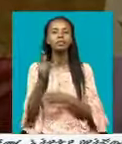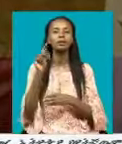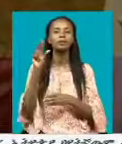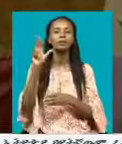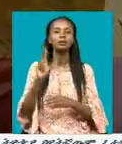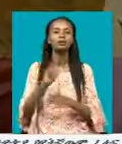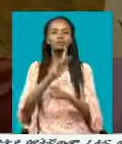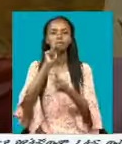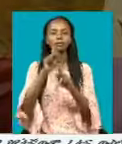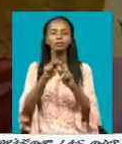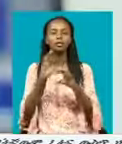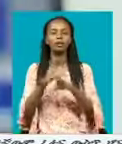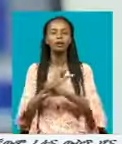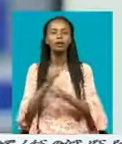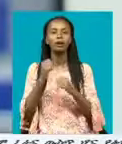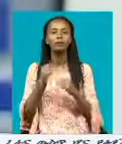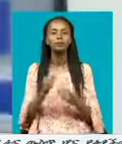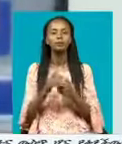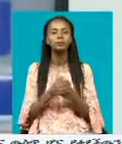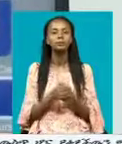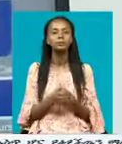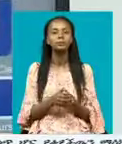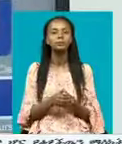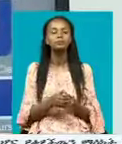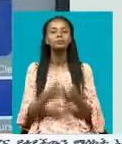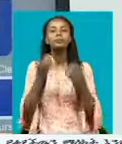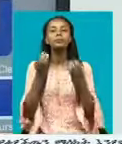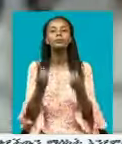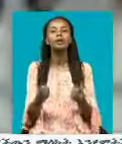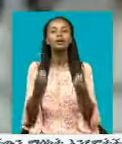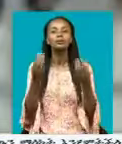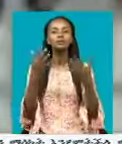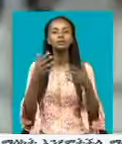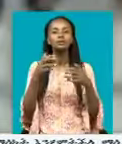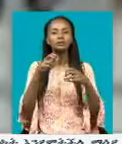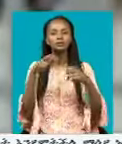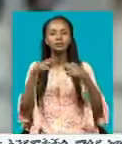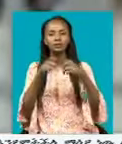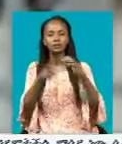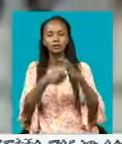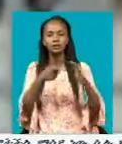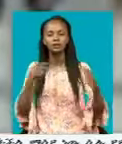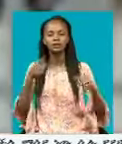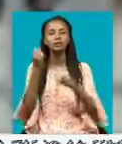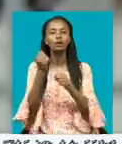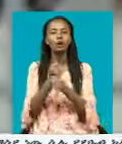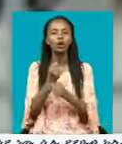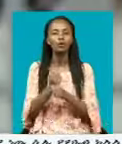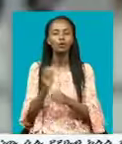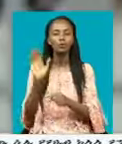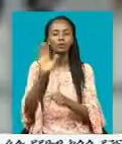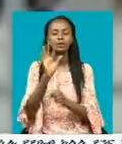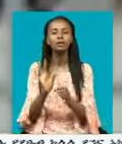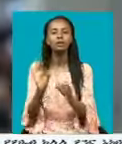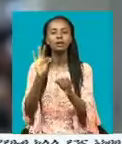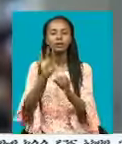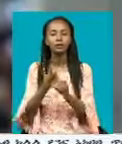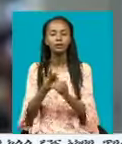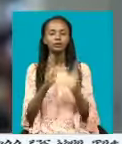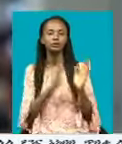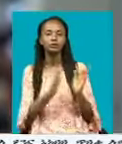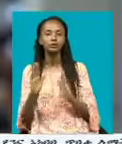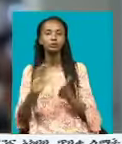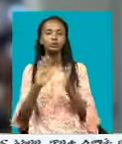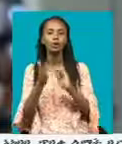በስኬት እንዲጠናቀቅ አስችሏል። ዩኒት 9 አብዛኛው ያው የጄኔሬተር ስራዎች ተተክለው ሬዲ